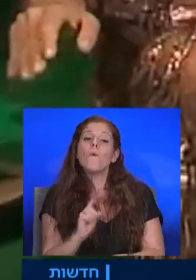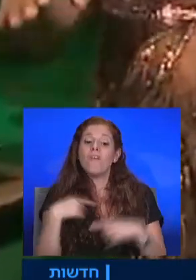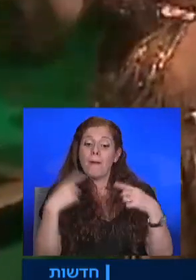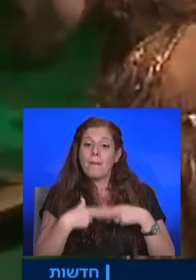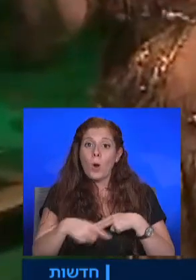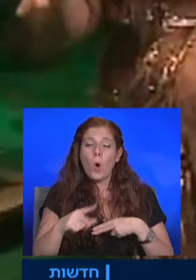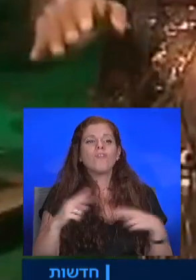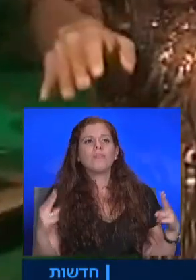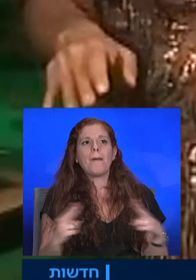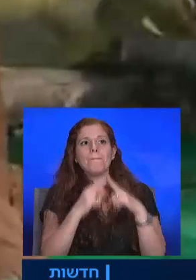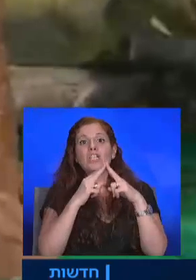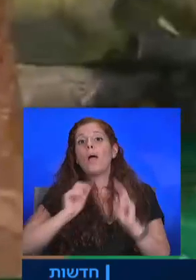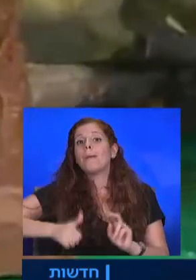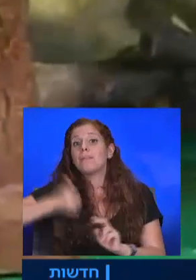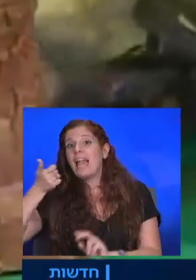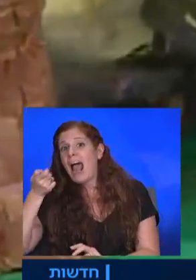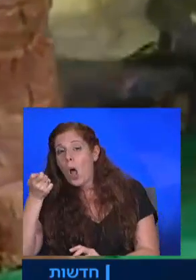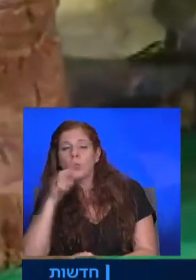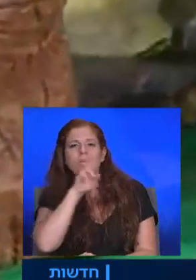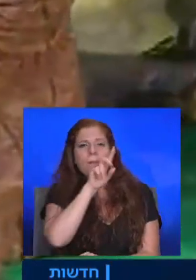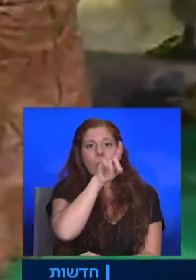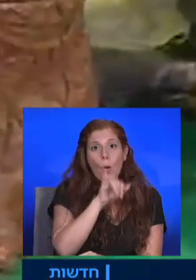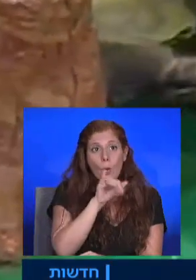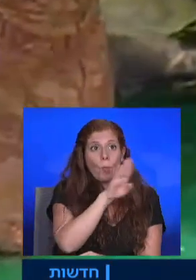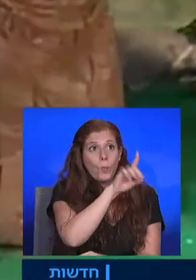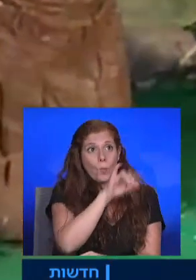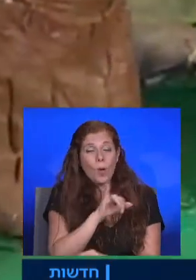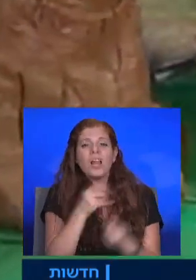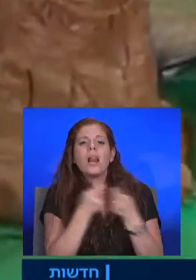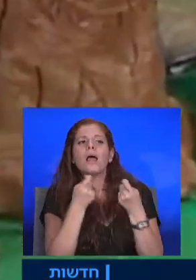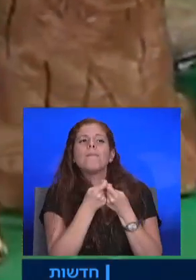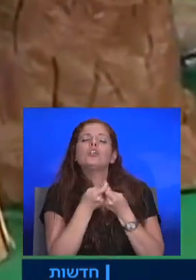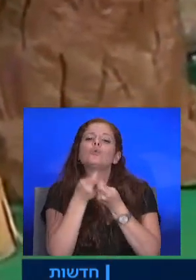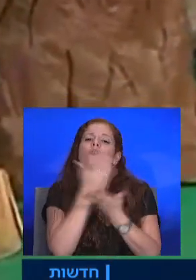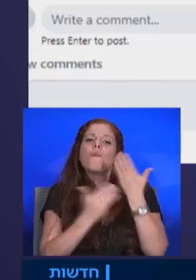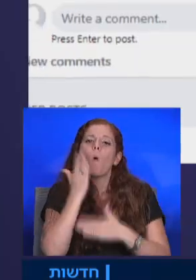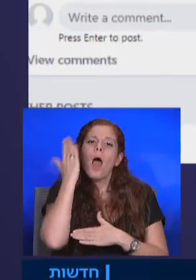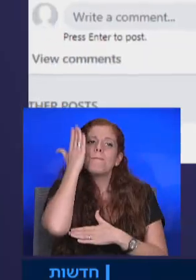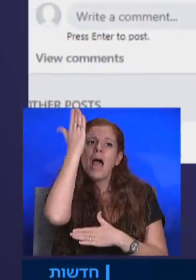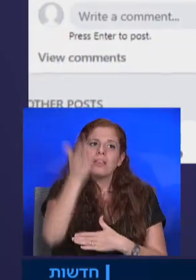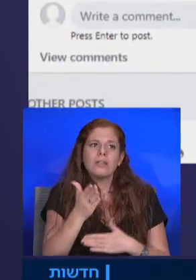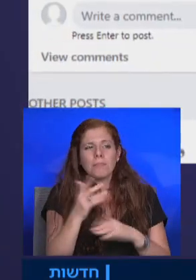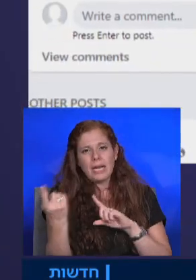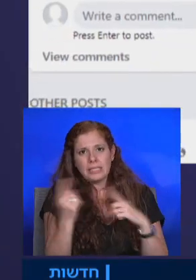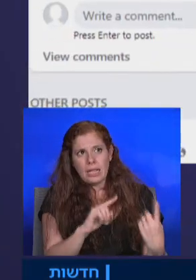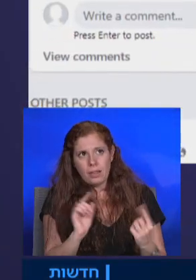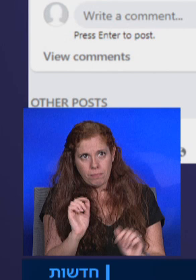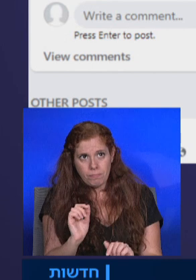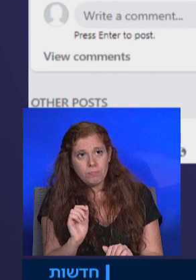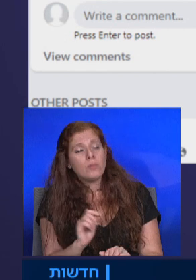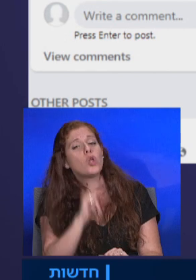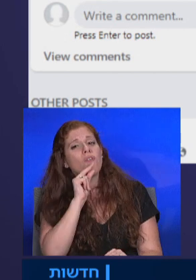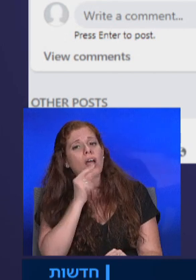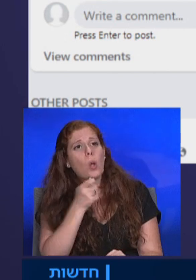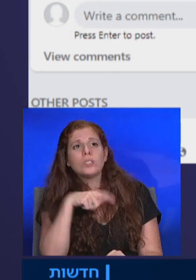מנהלי הערוץ לרוי בוי, באשר לעתיד שיתוף הפעולה בין הצדדים. רוני תרבל, דוברת הערוץ, מסרה כי התנהלות מסוג זה